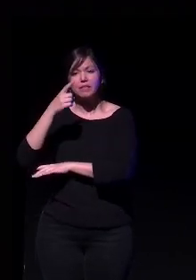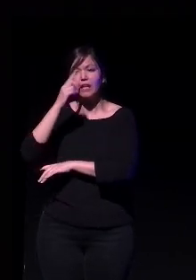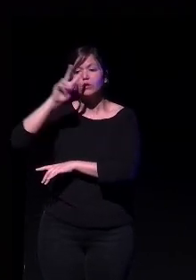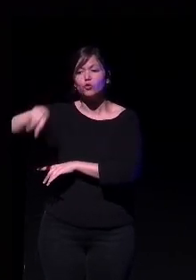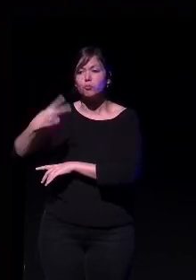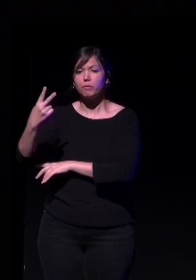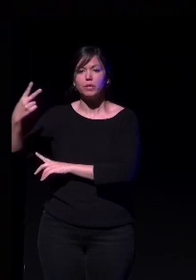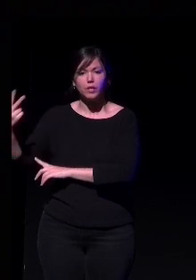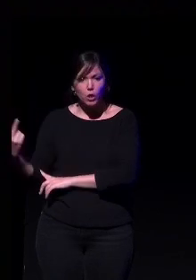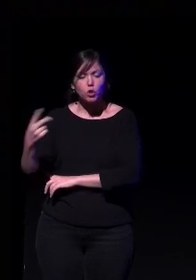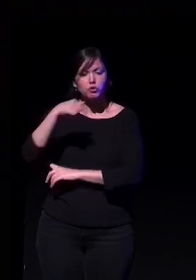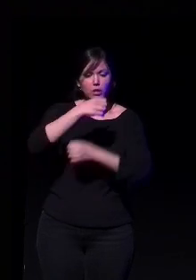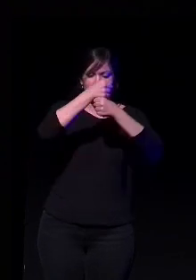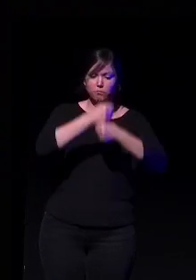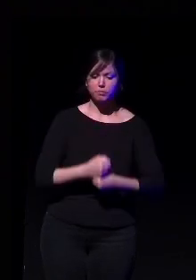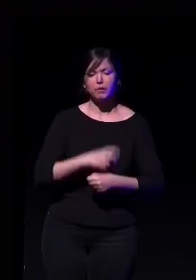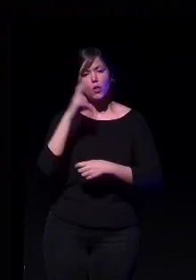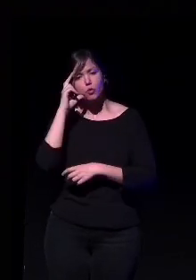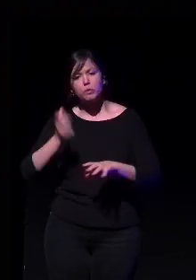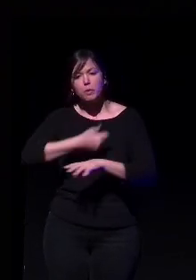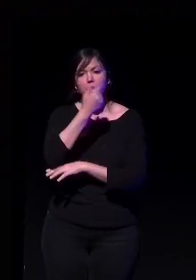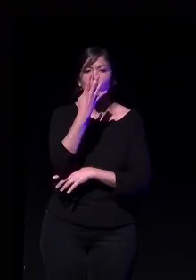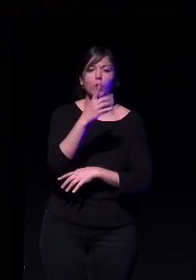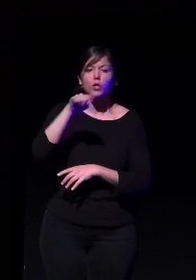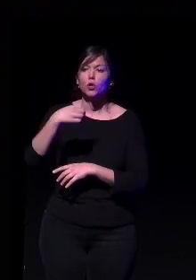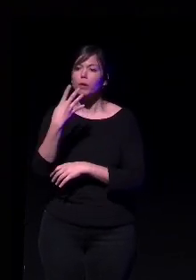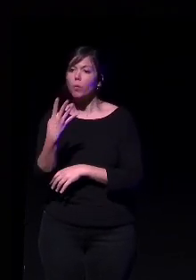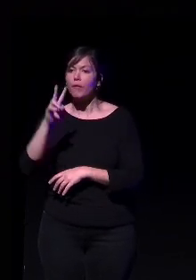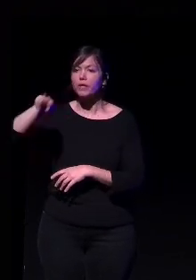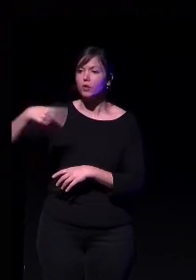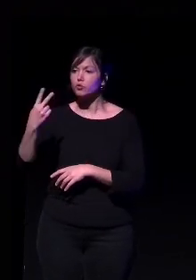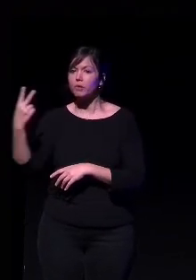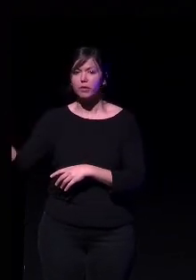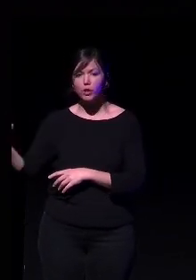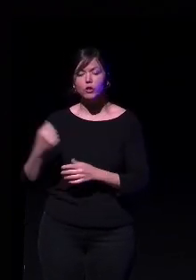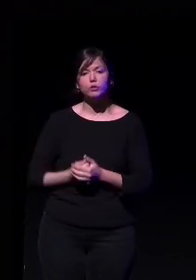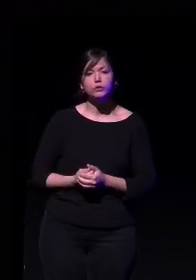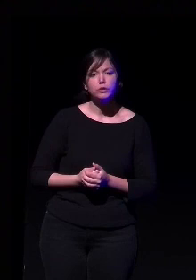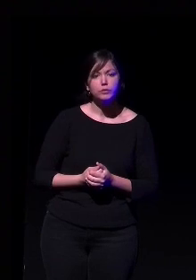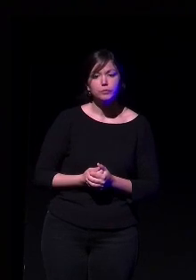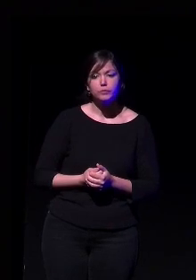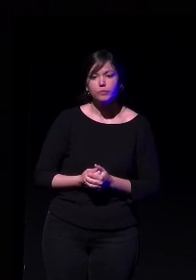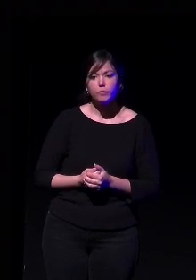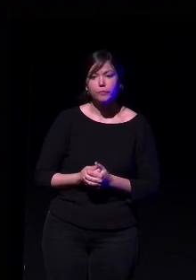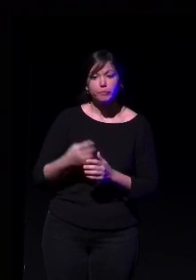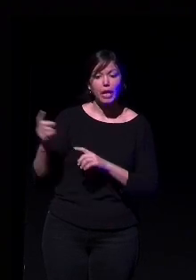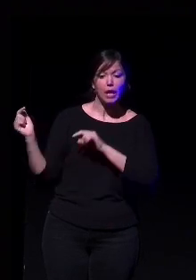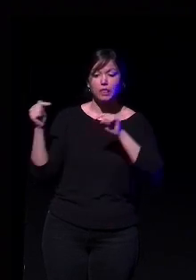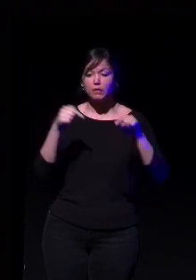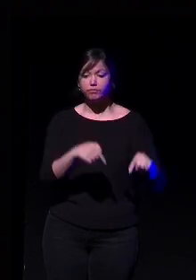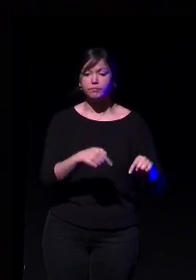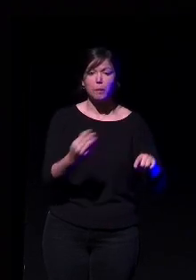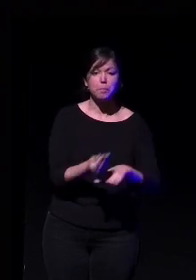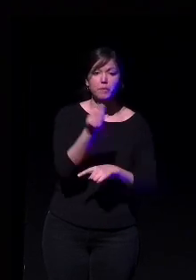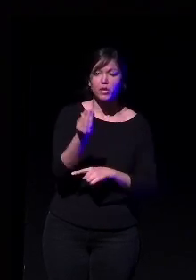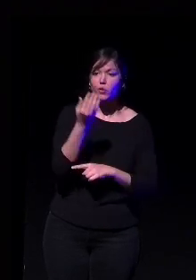27,6 milions de pernoctacions, un 4,44% més que el 2022. La destinació millora les dades